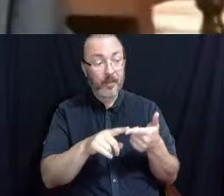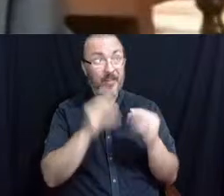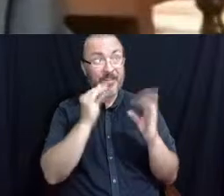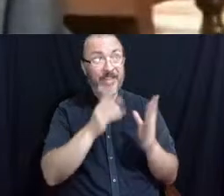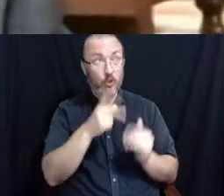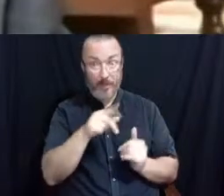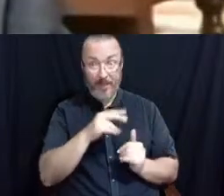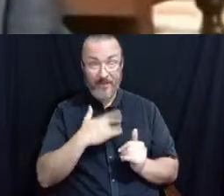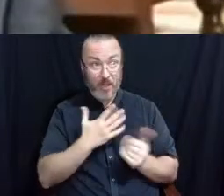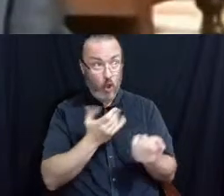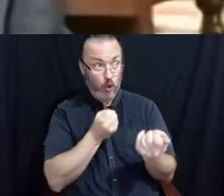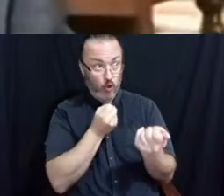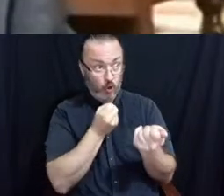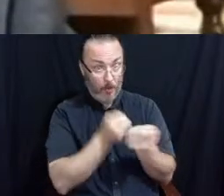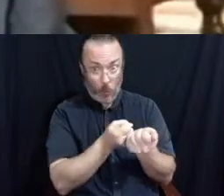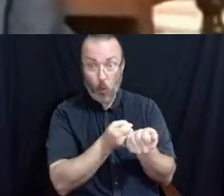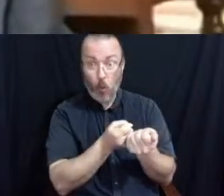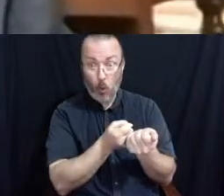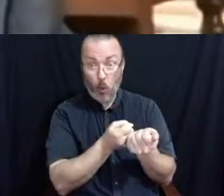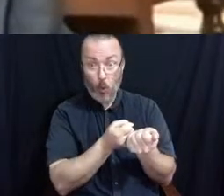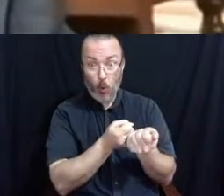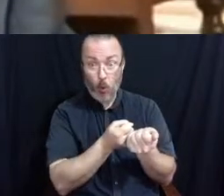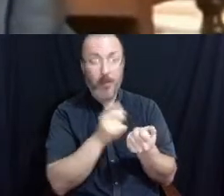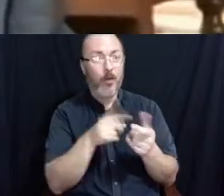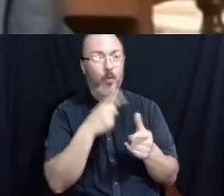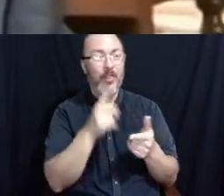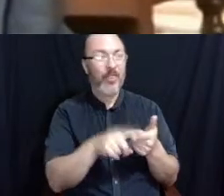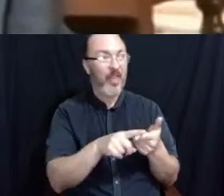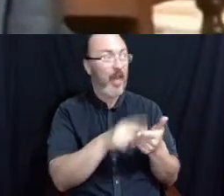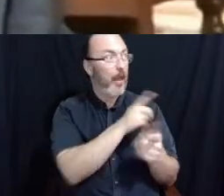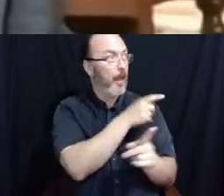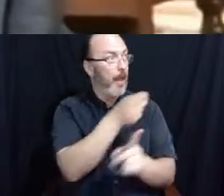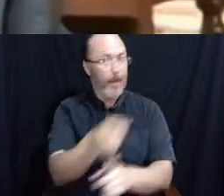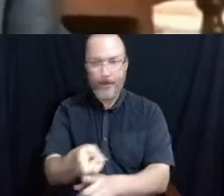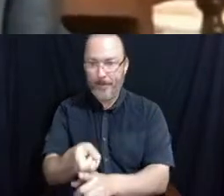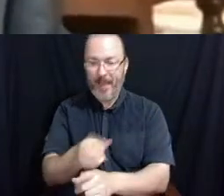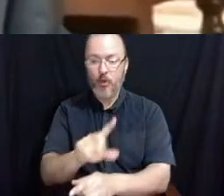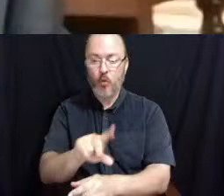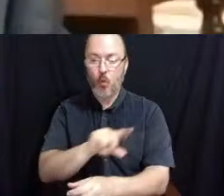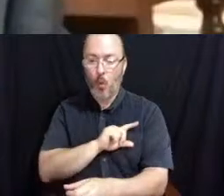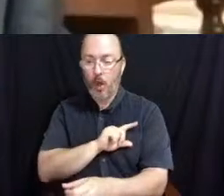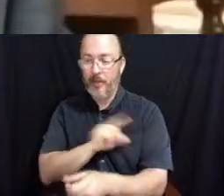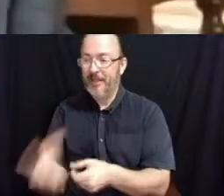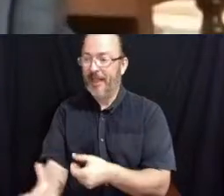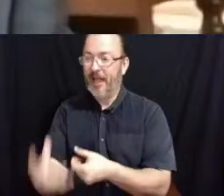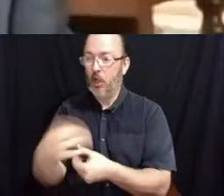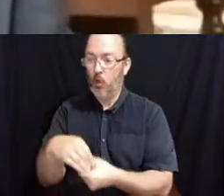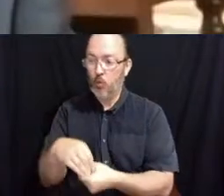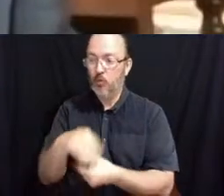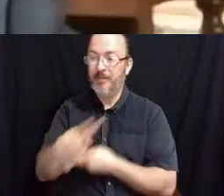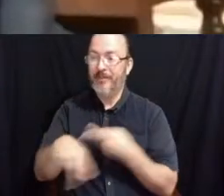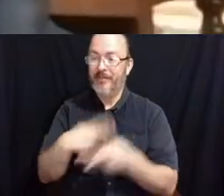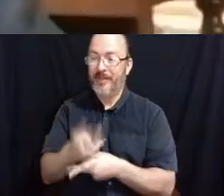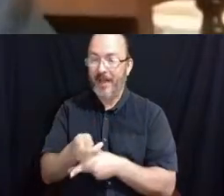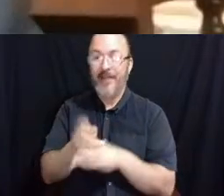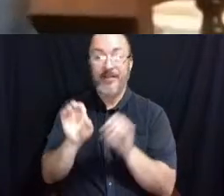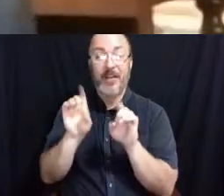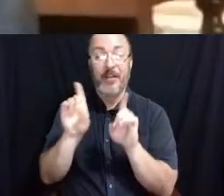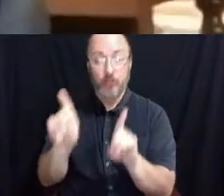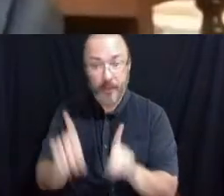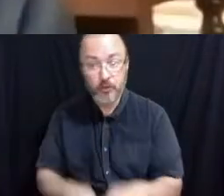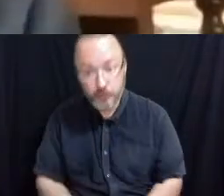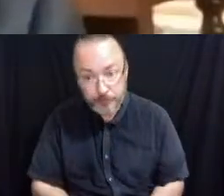sentent soutenus, eh bien, à l'évidence, on aura une éducation inclusive de qualité.